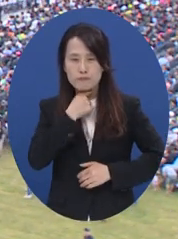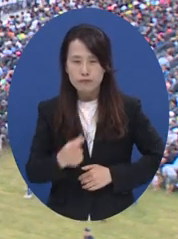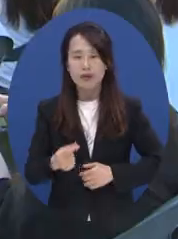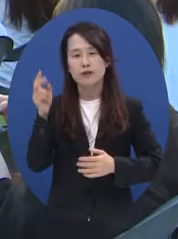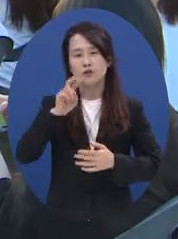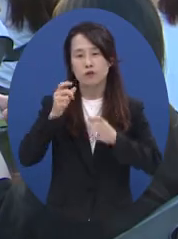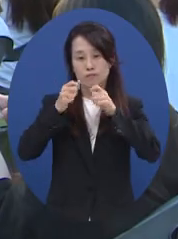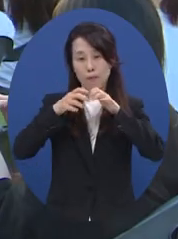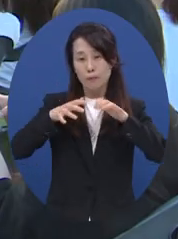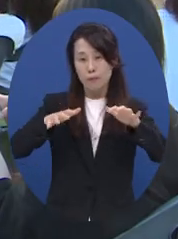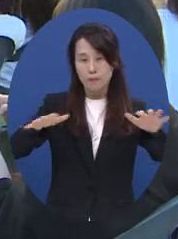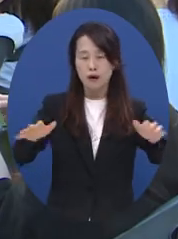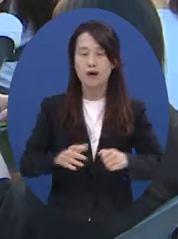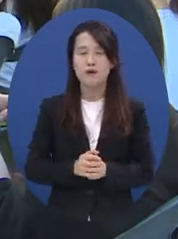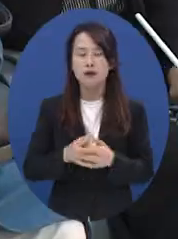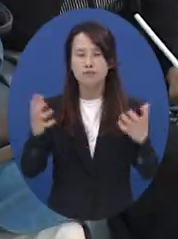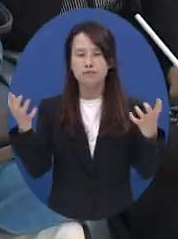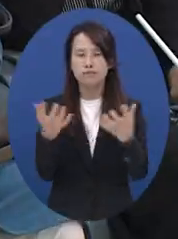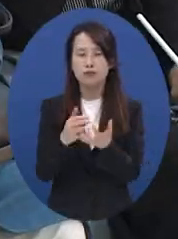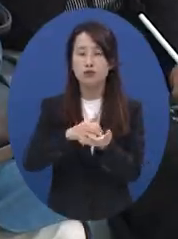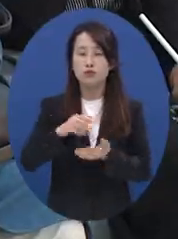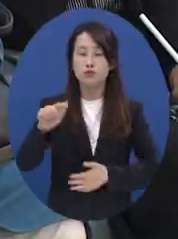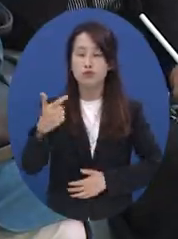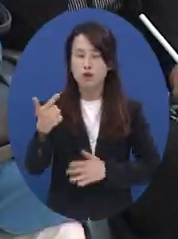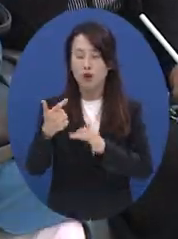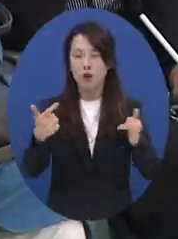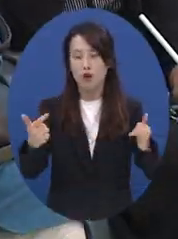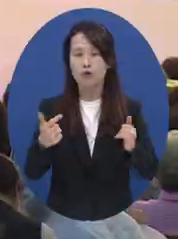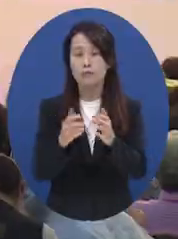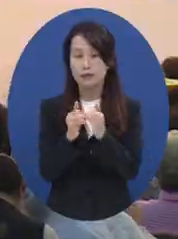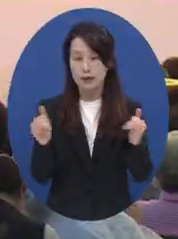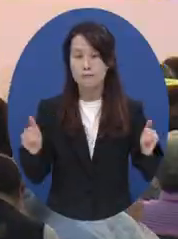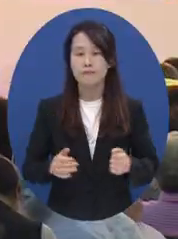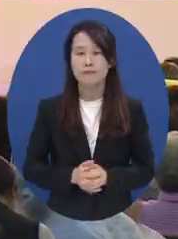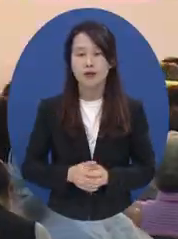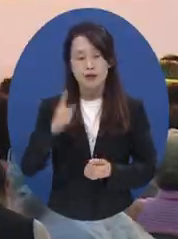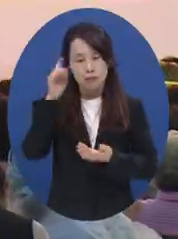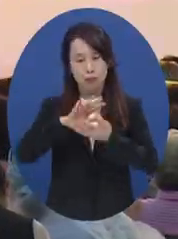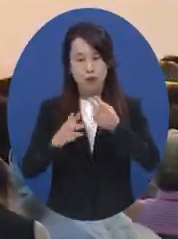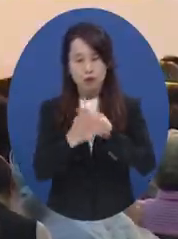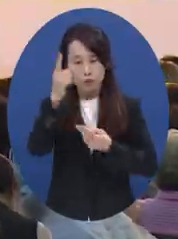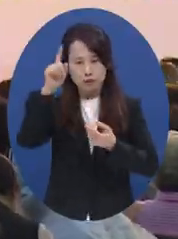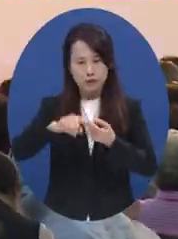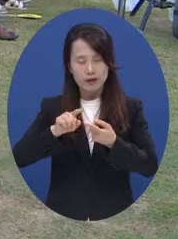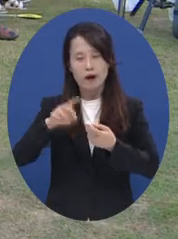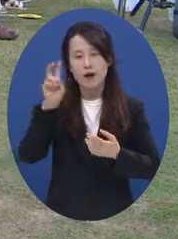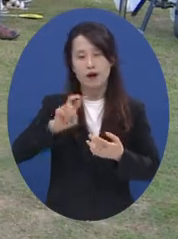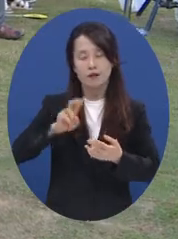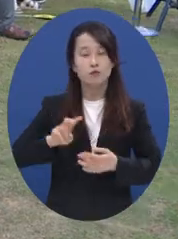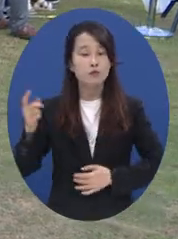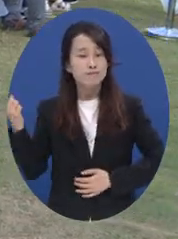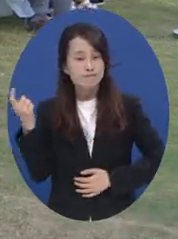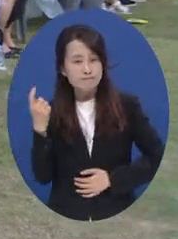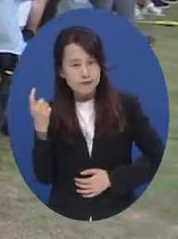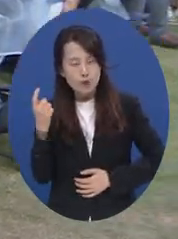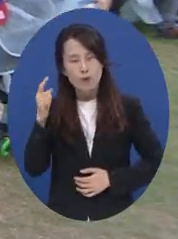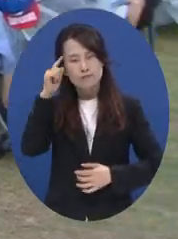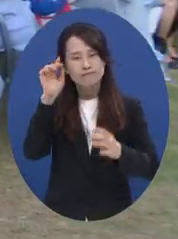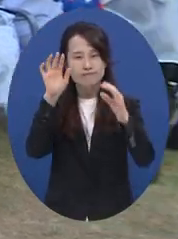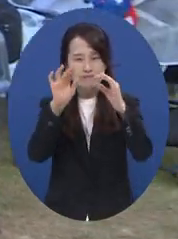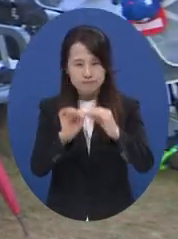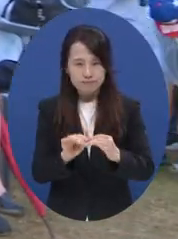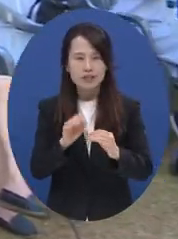있습니다. 광장을 가득 메운 6천여 명의 도민들, 평화와 통일에 대한 가수들의 노래를 들으며